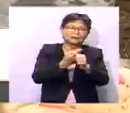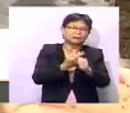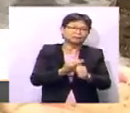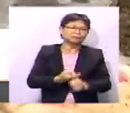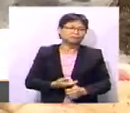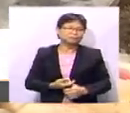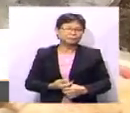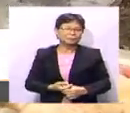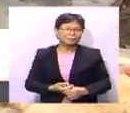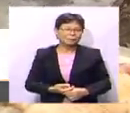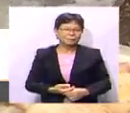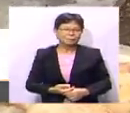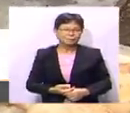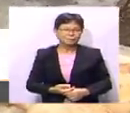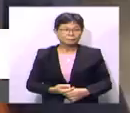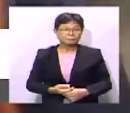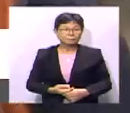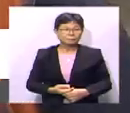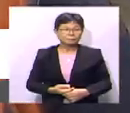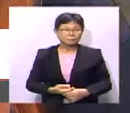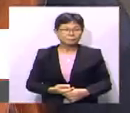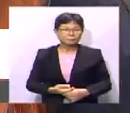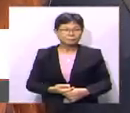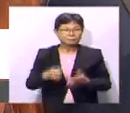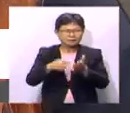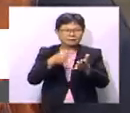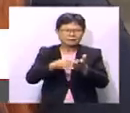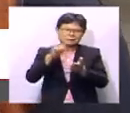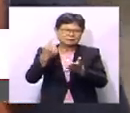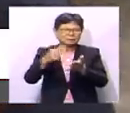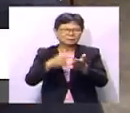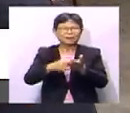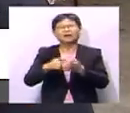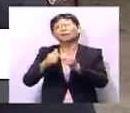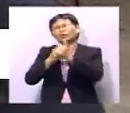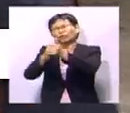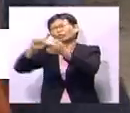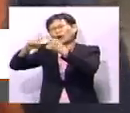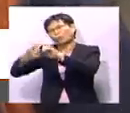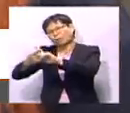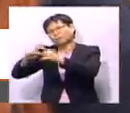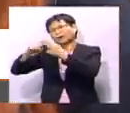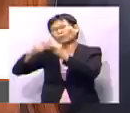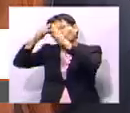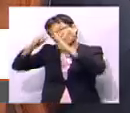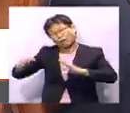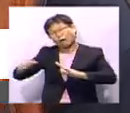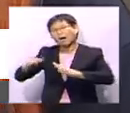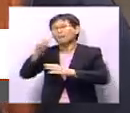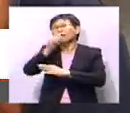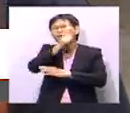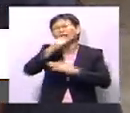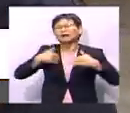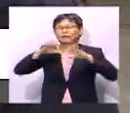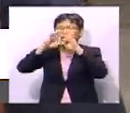Awak bukan beragama Islam ni? Bukan. Kadang-kadang je sebab ikut housemate berpuasa. Lepas tu ada family yang beragama